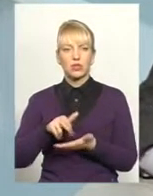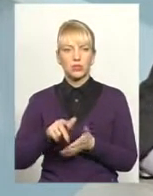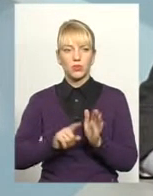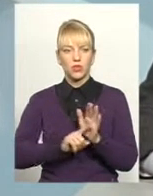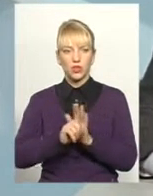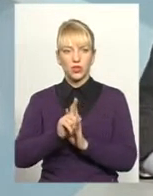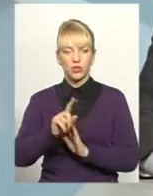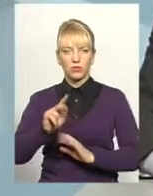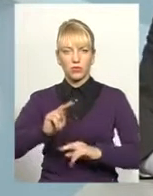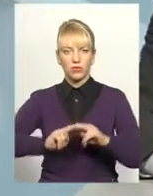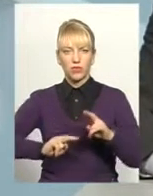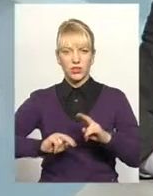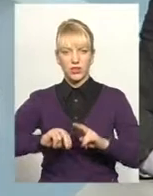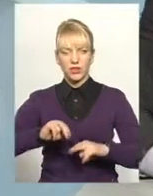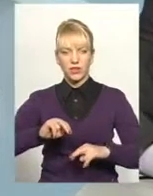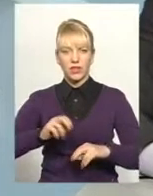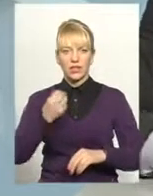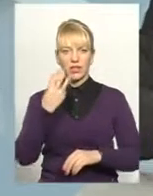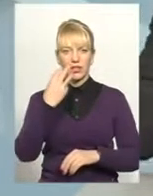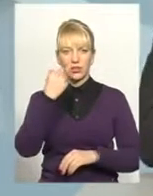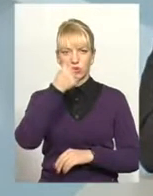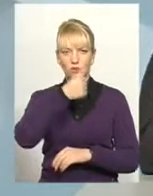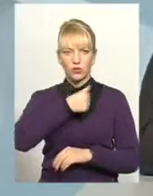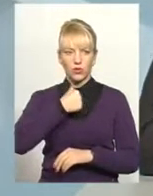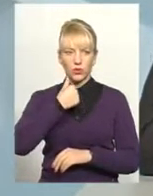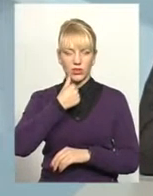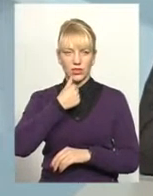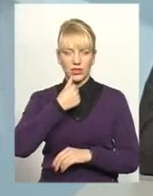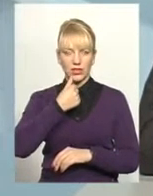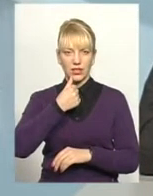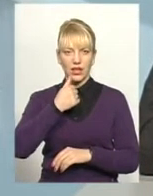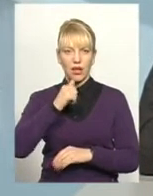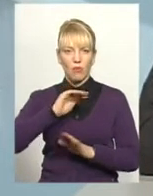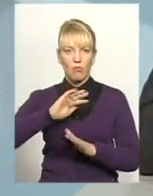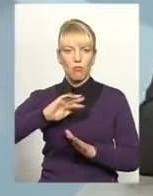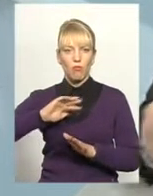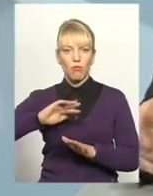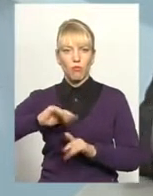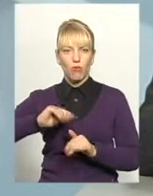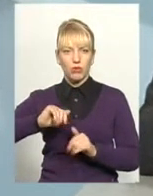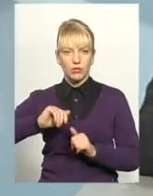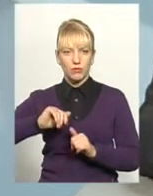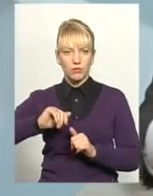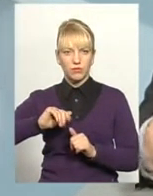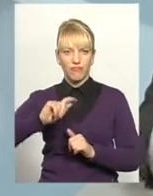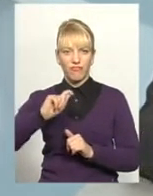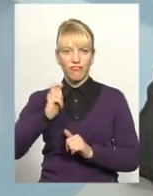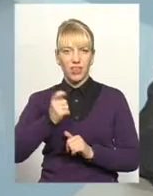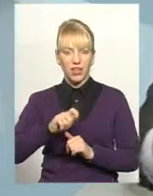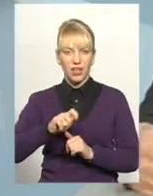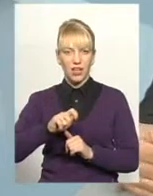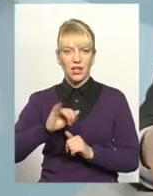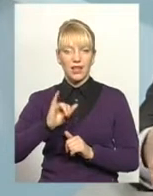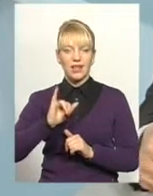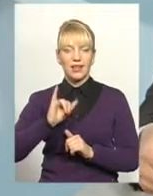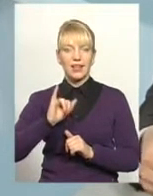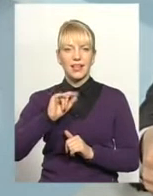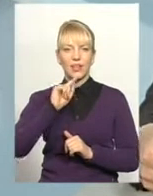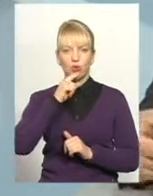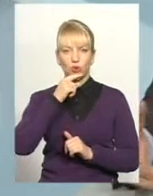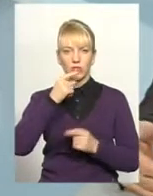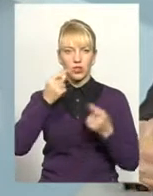почали ми будівництво в 13-му році. Значить, потім війна і економічна криза якби